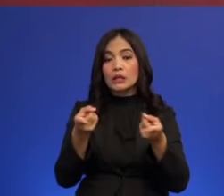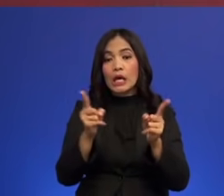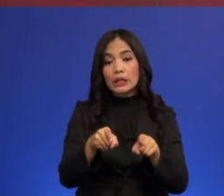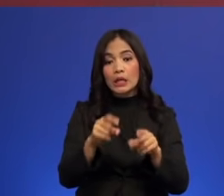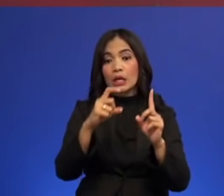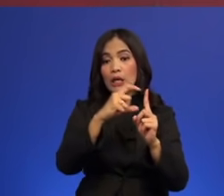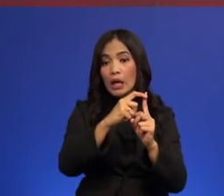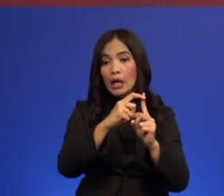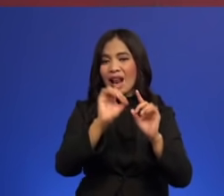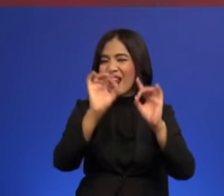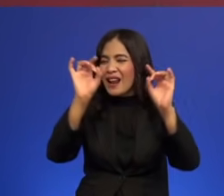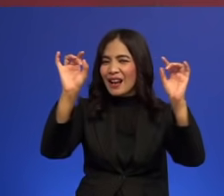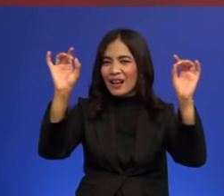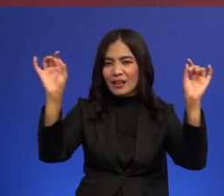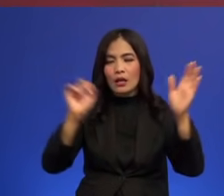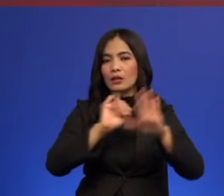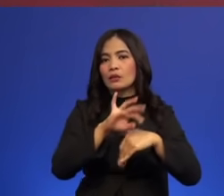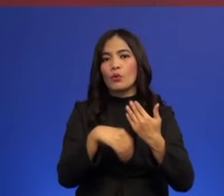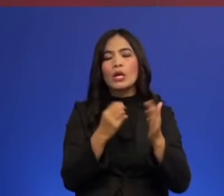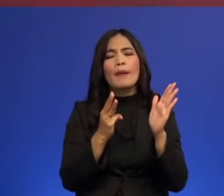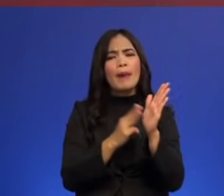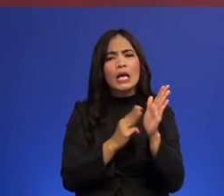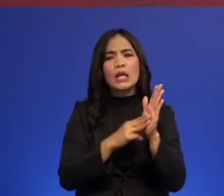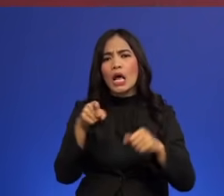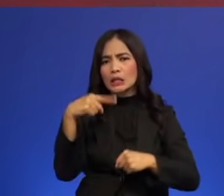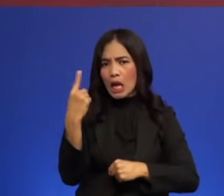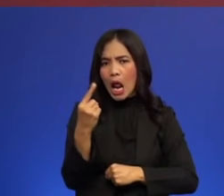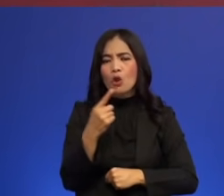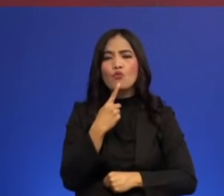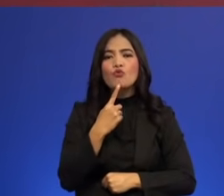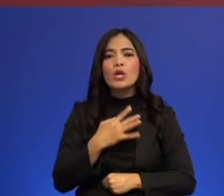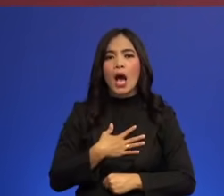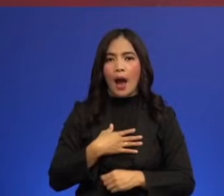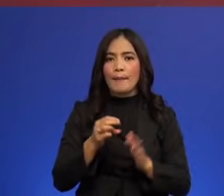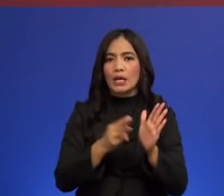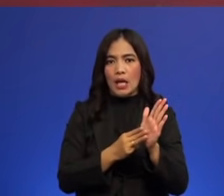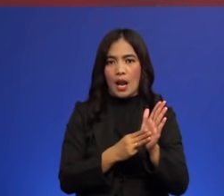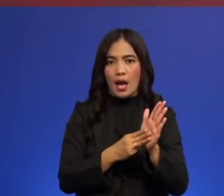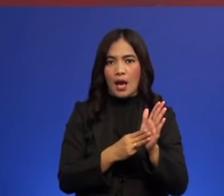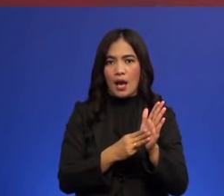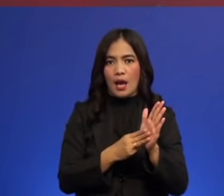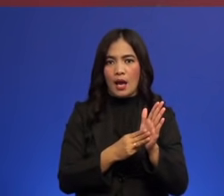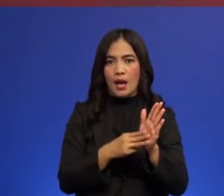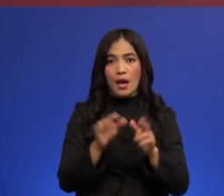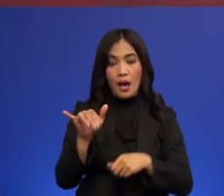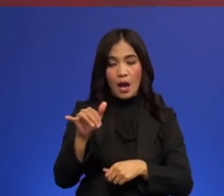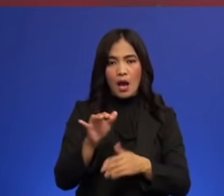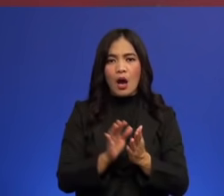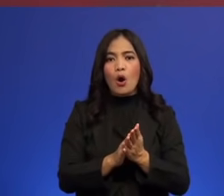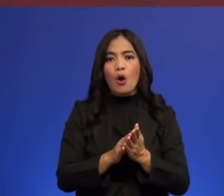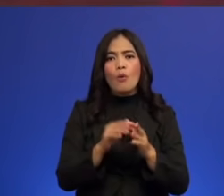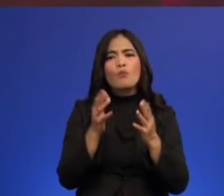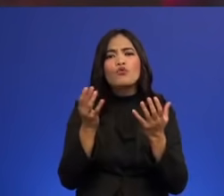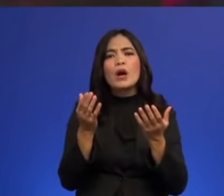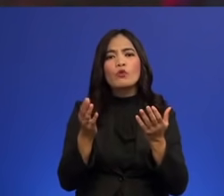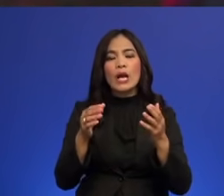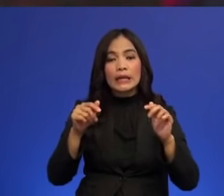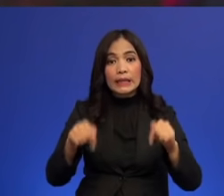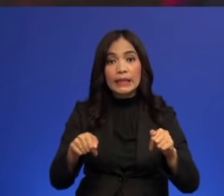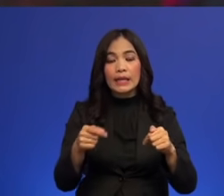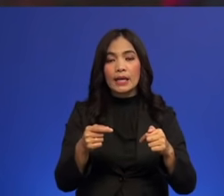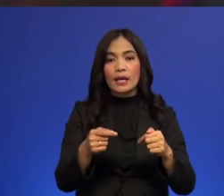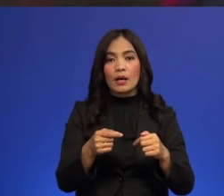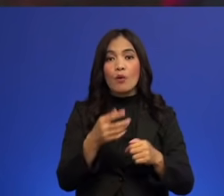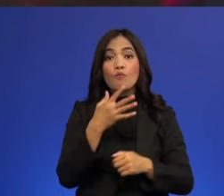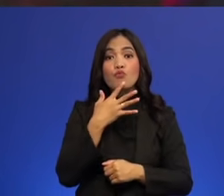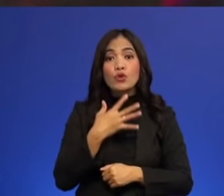lain D, dan seterusnya. Selalu ada masalah. Kiranya masalah-masalah itu mengingatkan